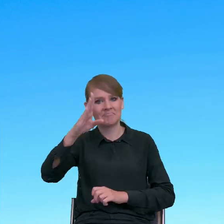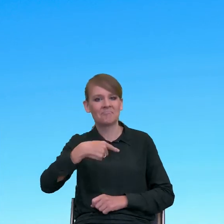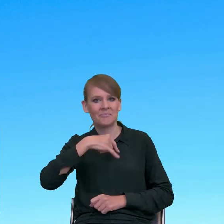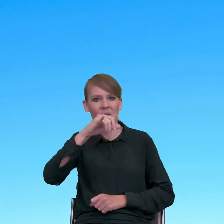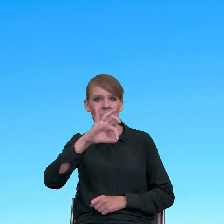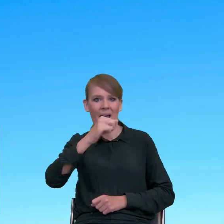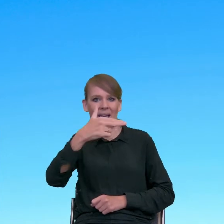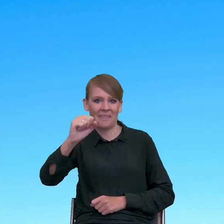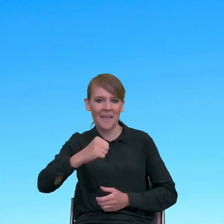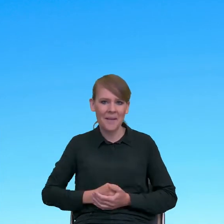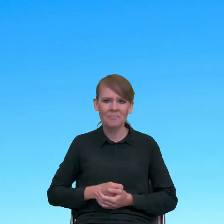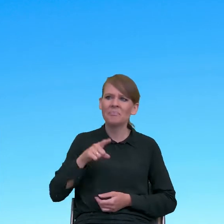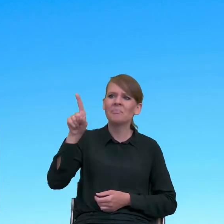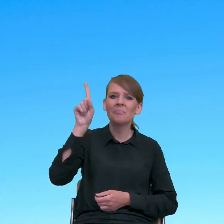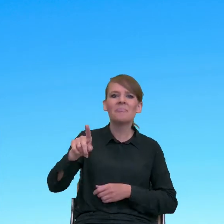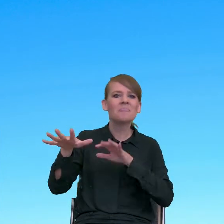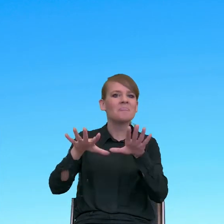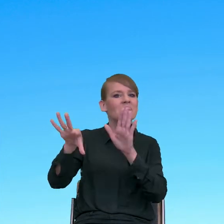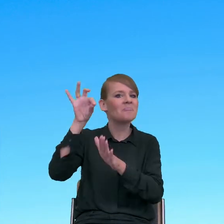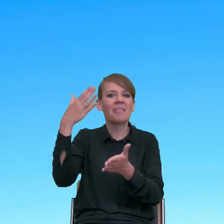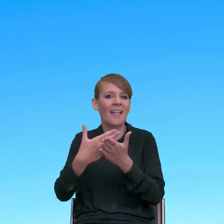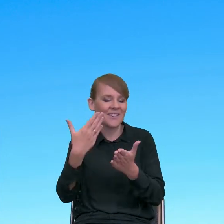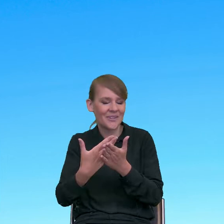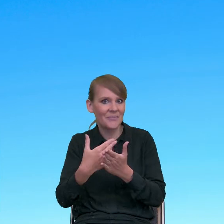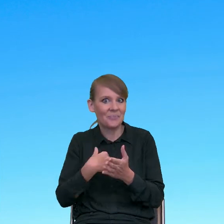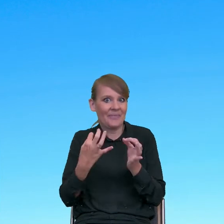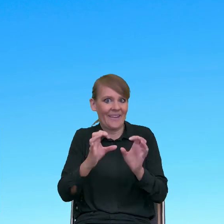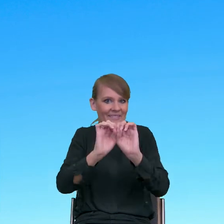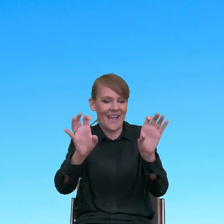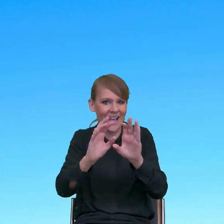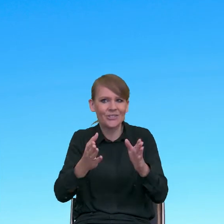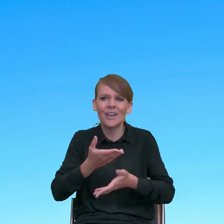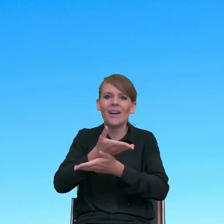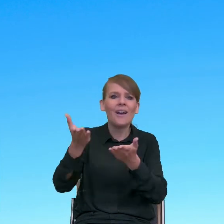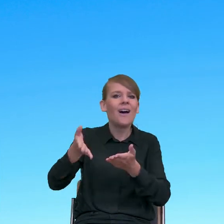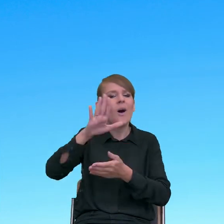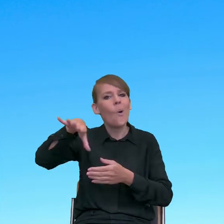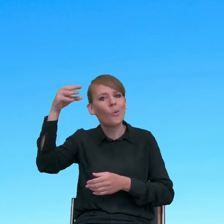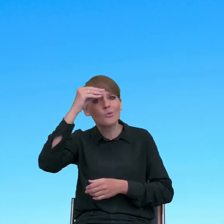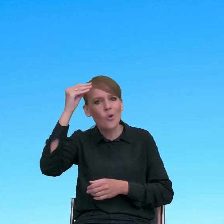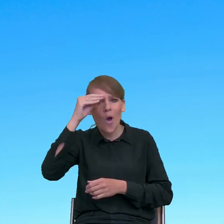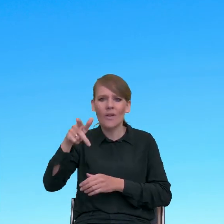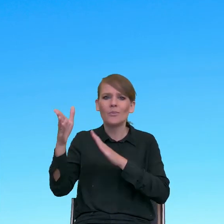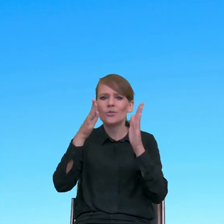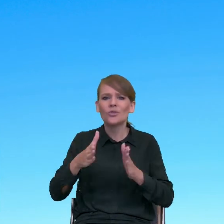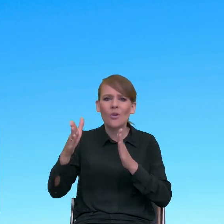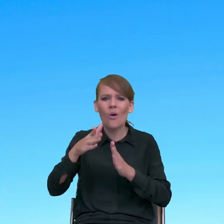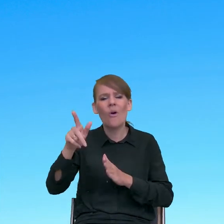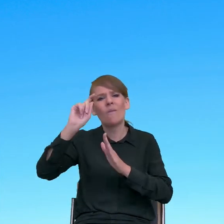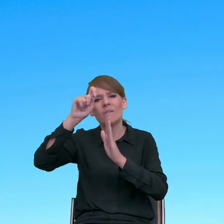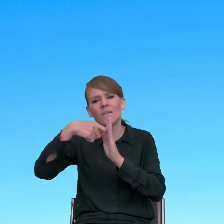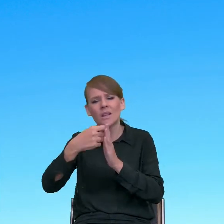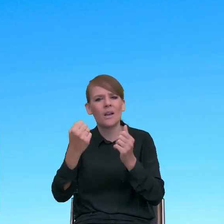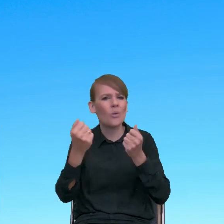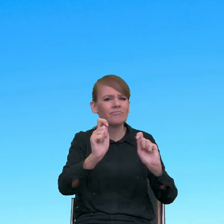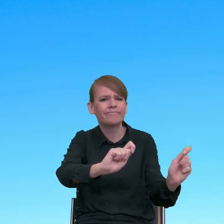Joanna. Dlaczego pierwsze miejsce? Już śpieszę z wyjaśnieniem, ponieważ uczniowie przygotowali niezwykle uwrażliwiający